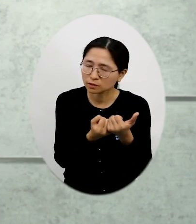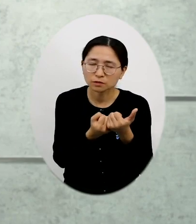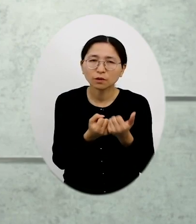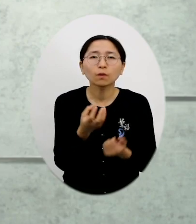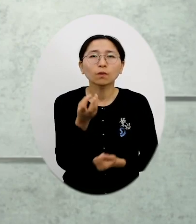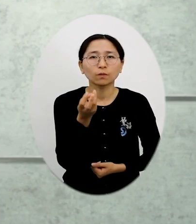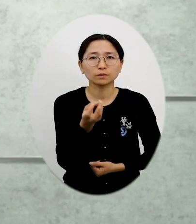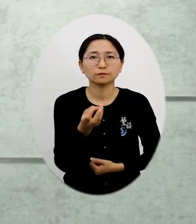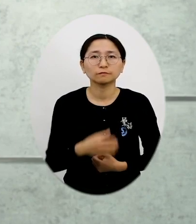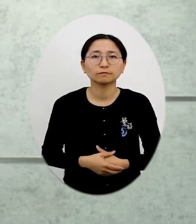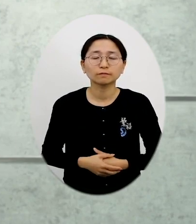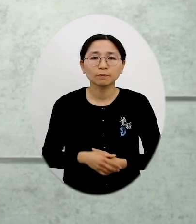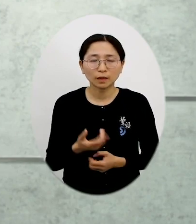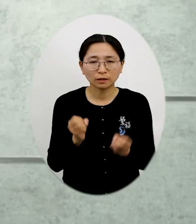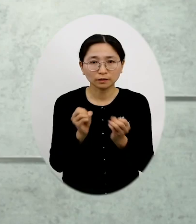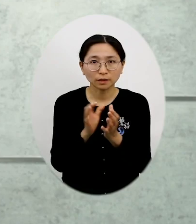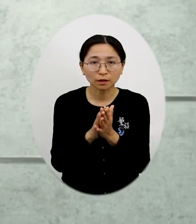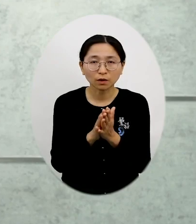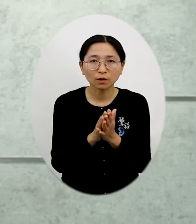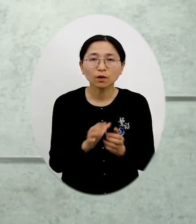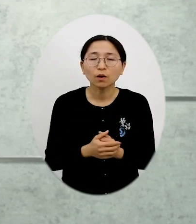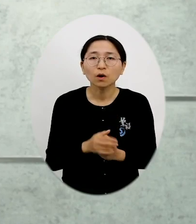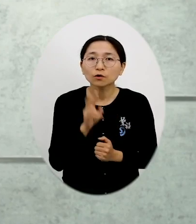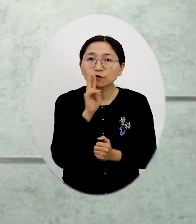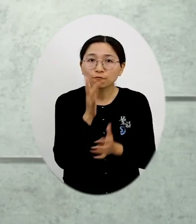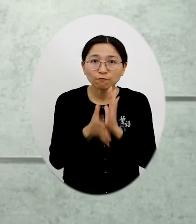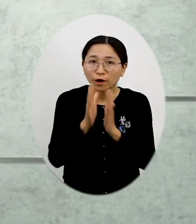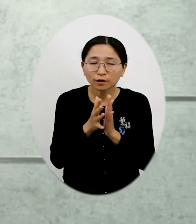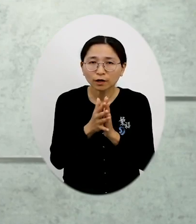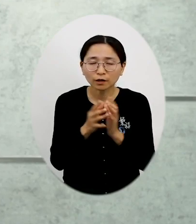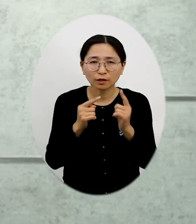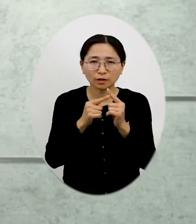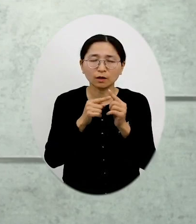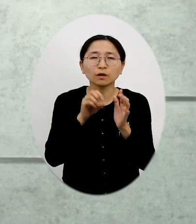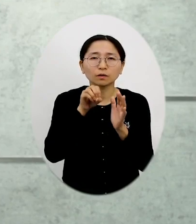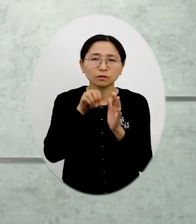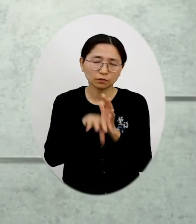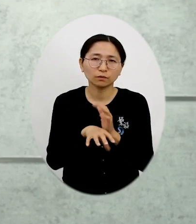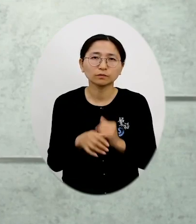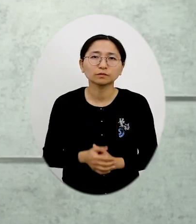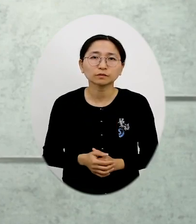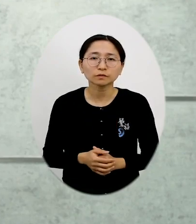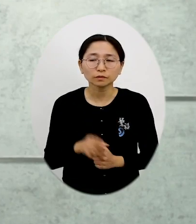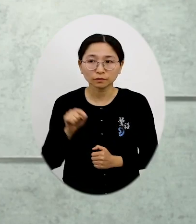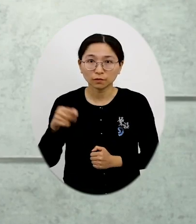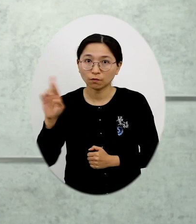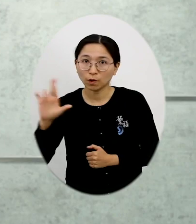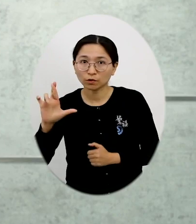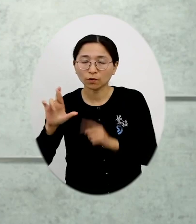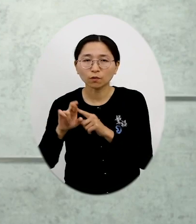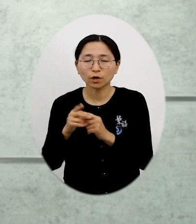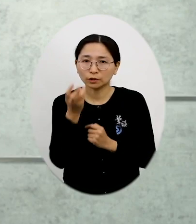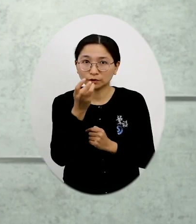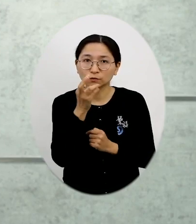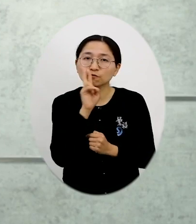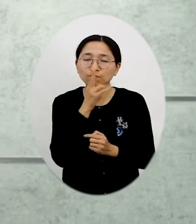源也是非常之少的，導致合資格的手語傳譯員數量是短缺的。而 Rachel 就是